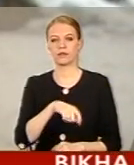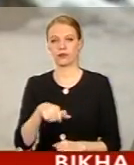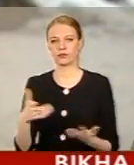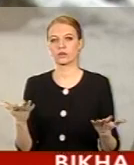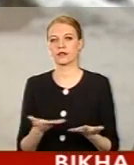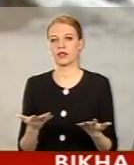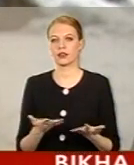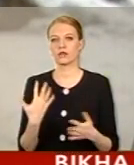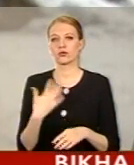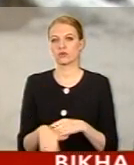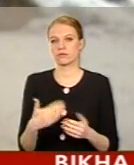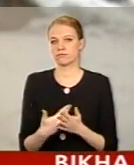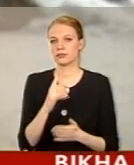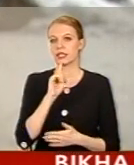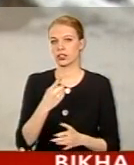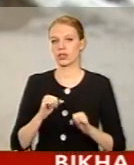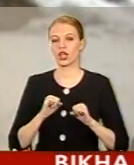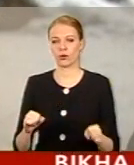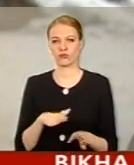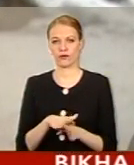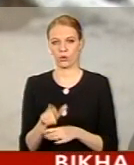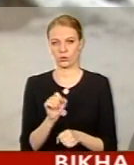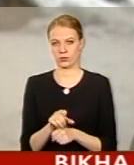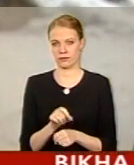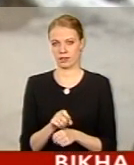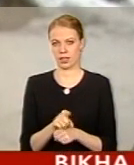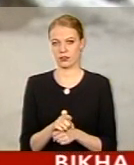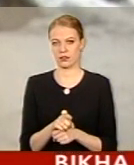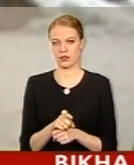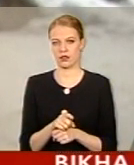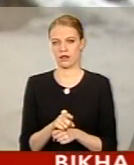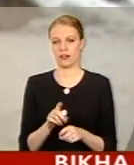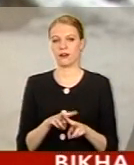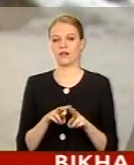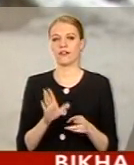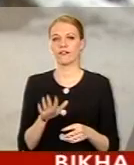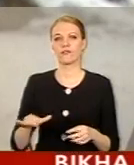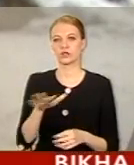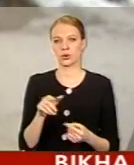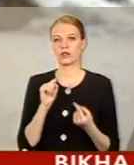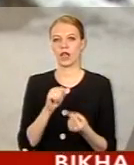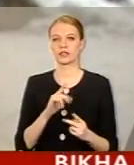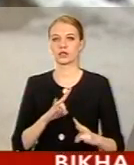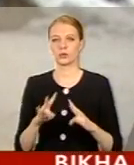які вже майже рік героїчно виконують завдання в ролі в зоні антитерористичної операції.